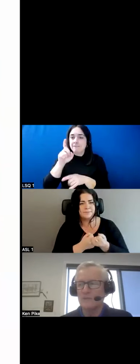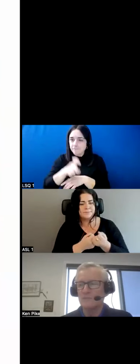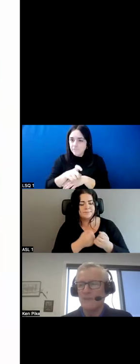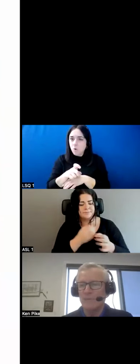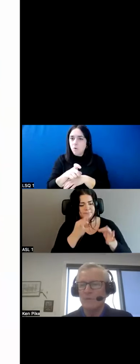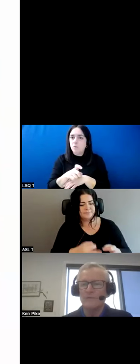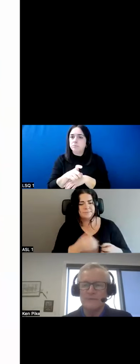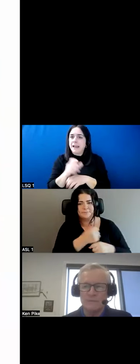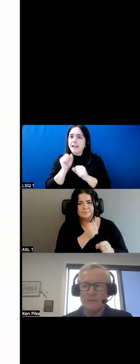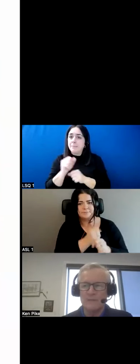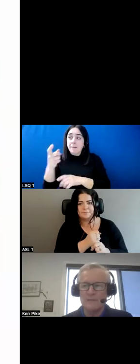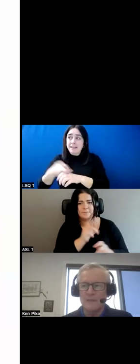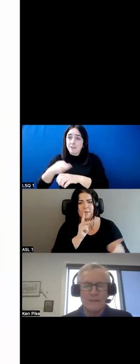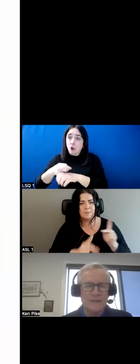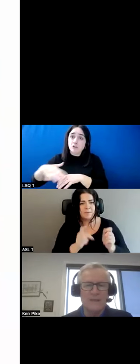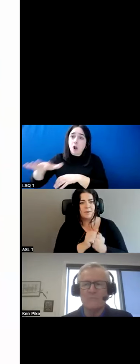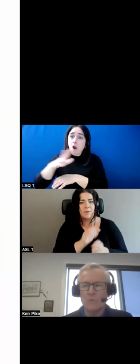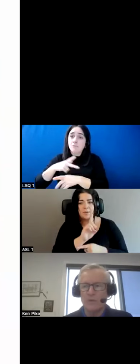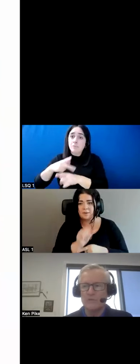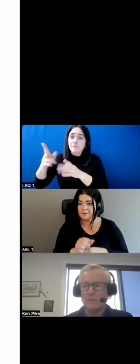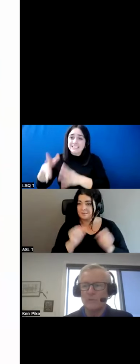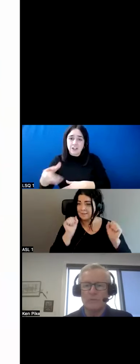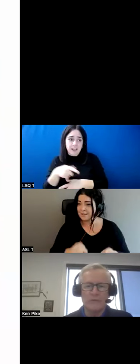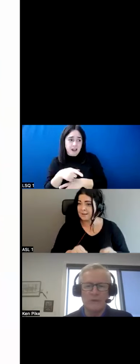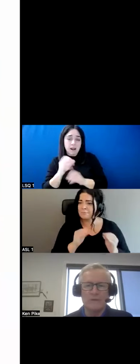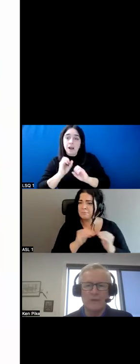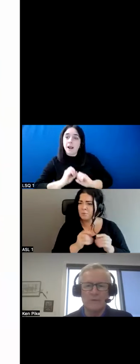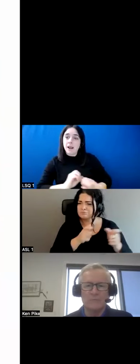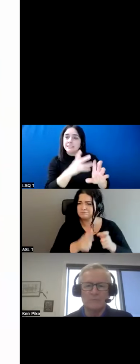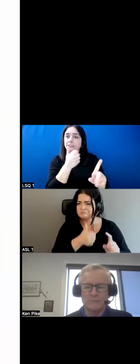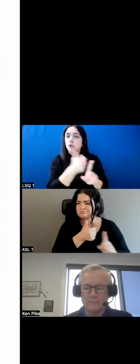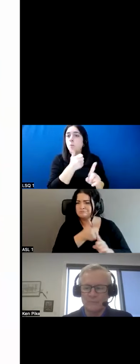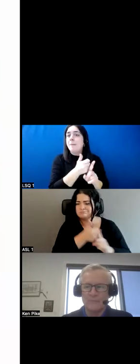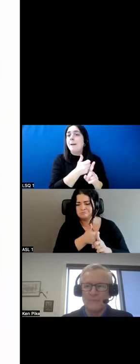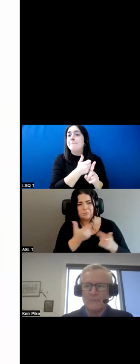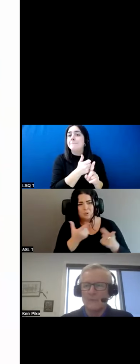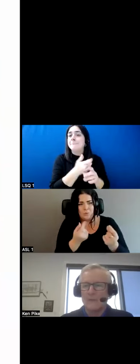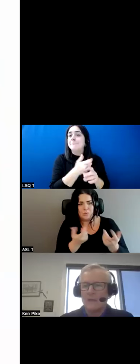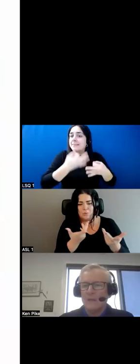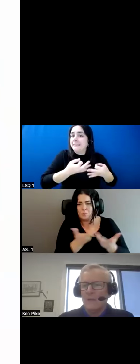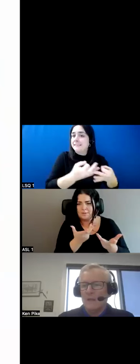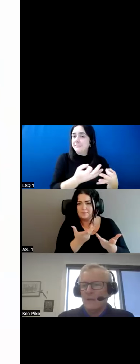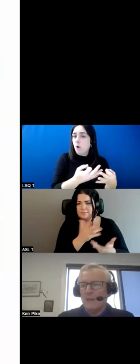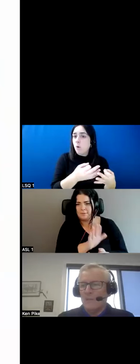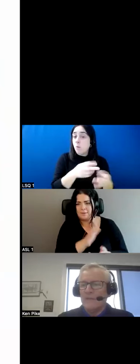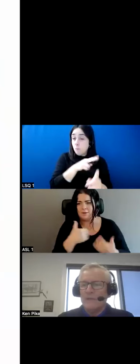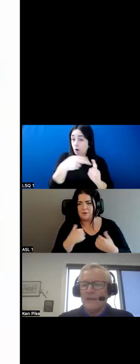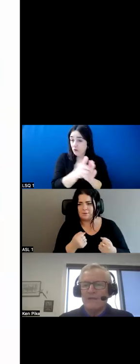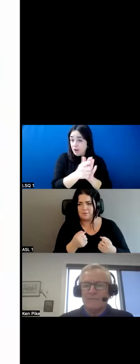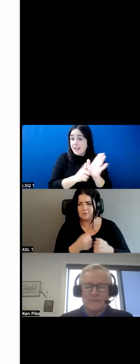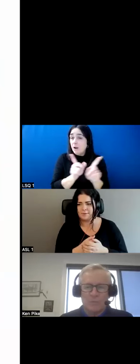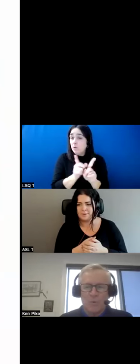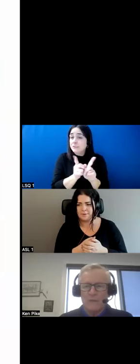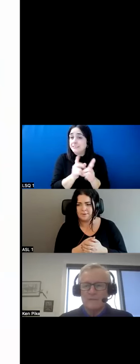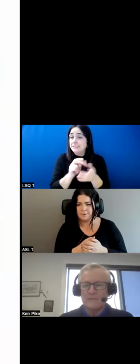de décision assistée comme un moyen légal de prendre des décisions. Les personnes handicapées peuvent avoir plus de contrôle sur leurs soins de